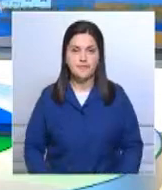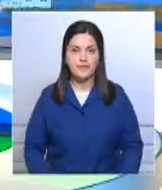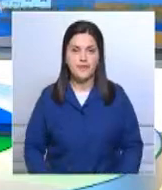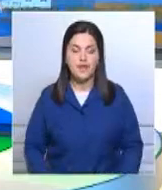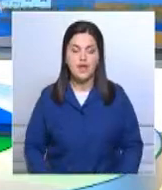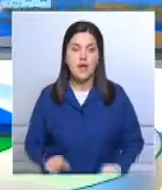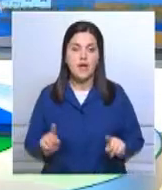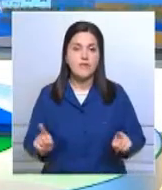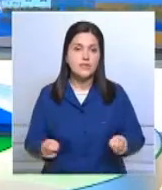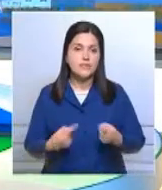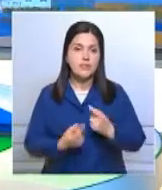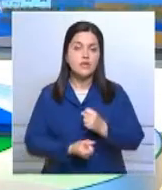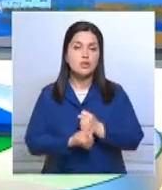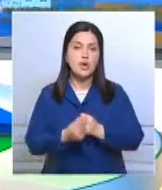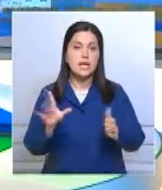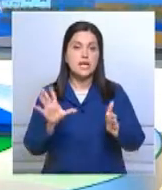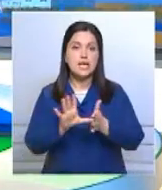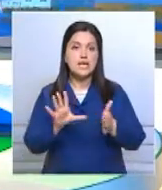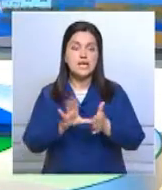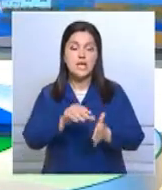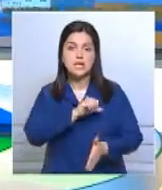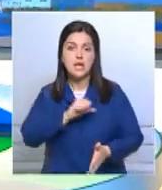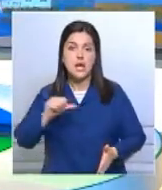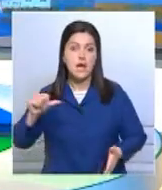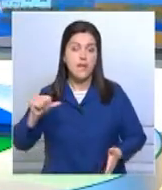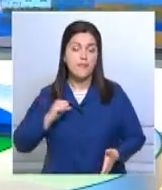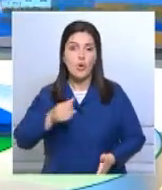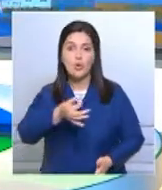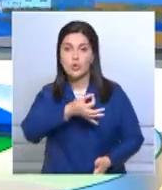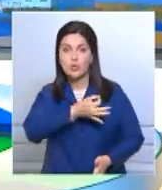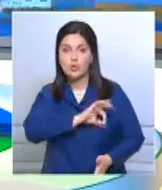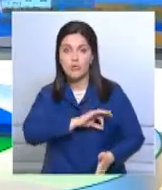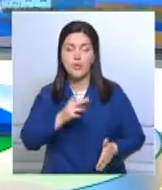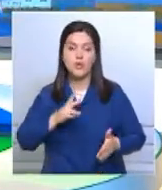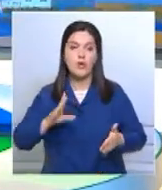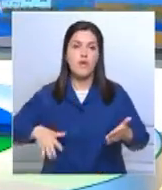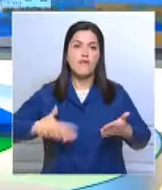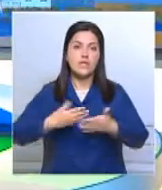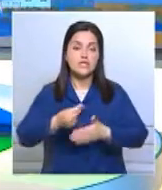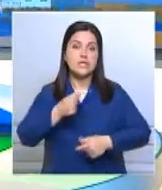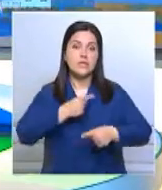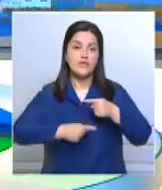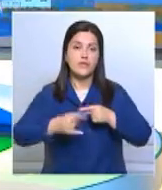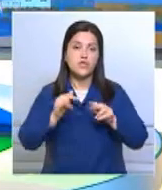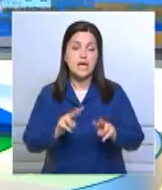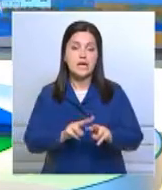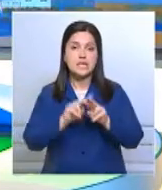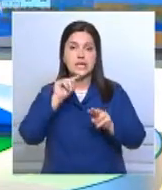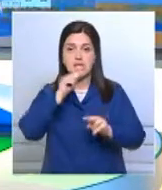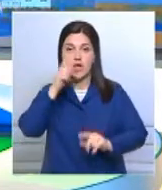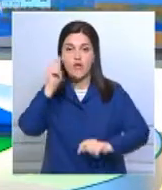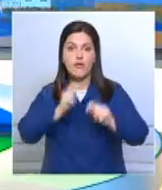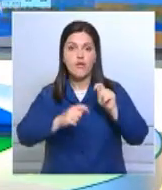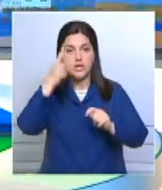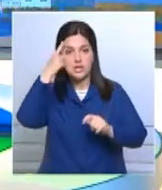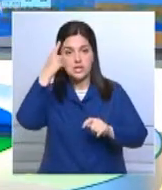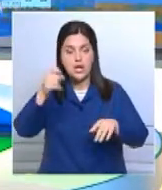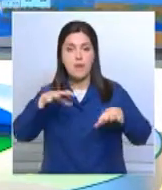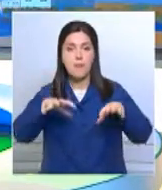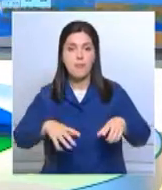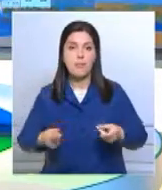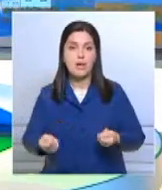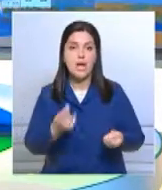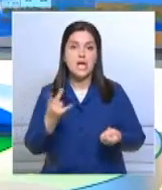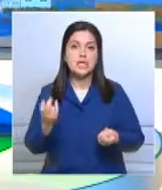возобновляемые источники энергии самое перспективное ниша для вложения инвестиций об этом на авто низком экономическом форуме заявил председатель правления нас